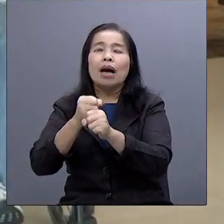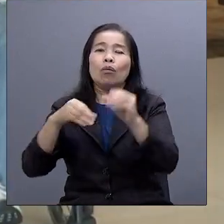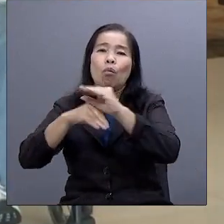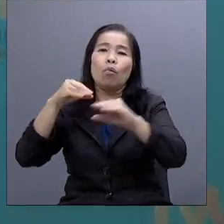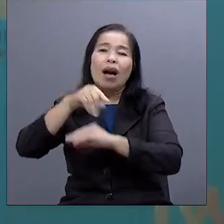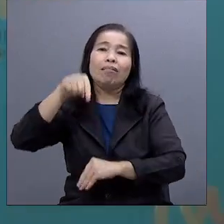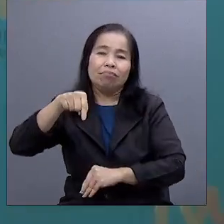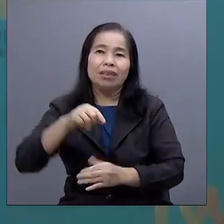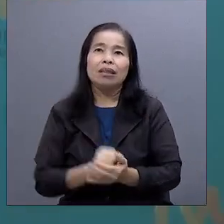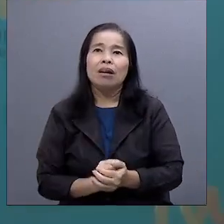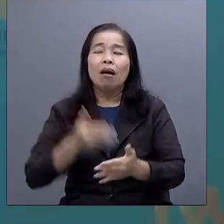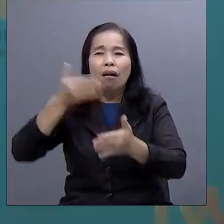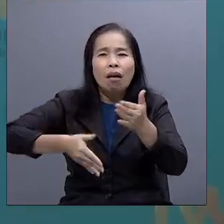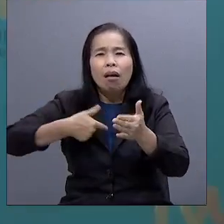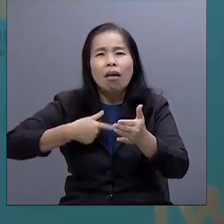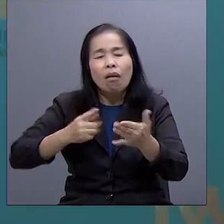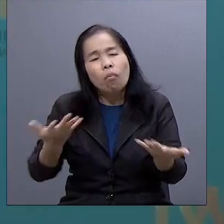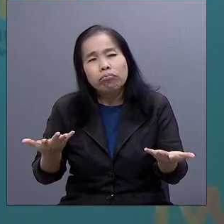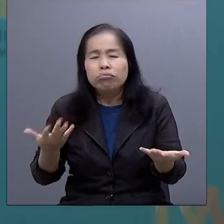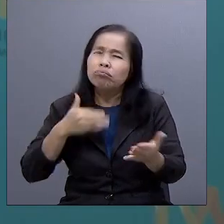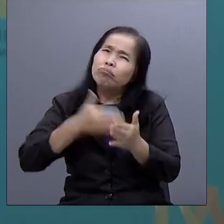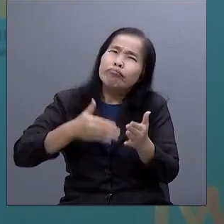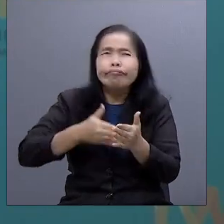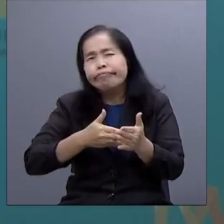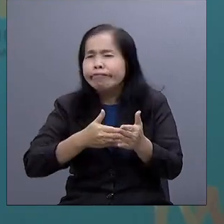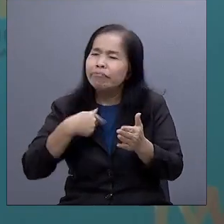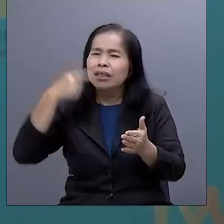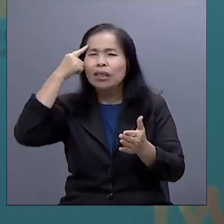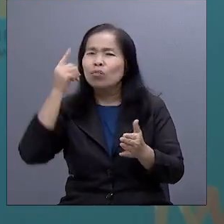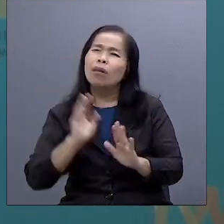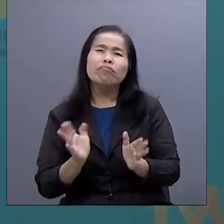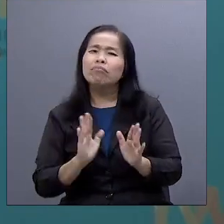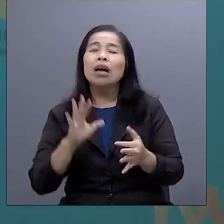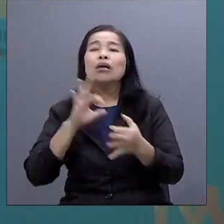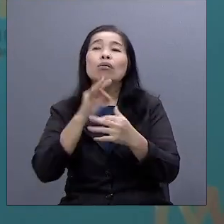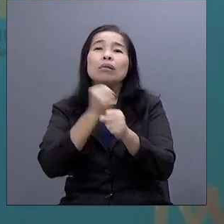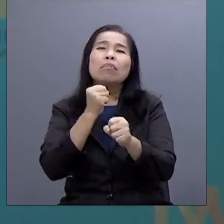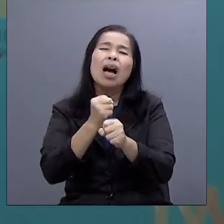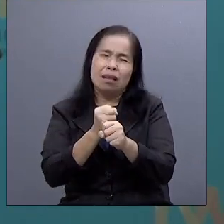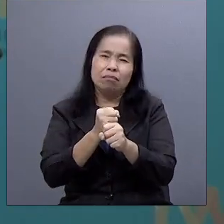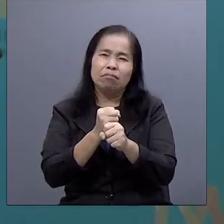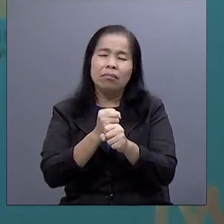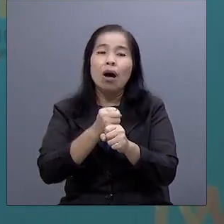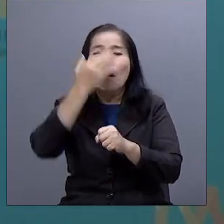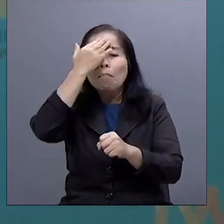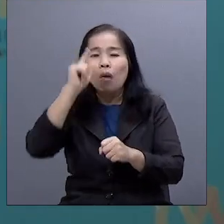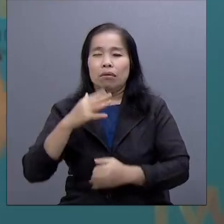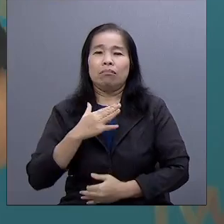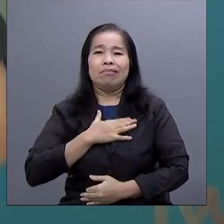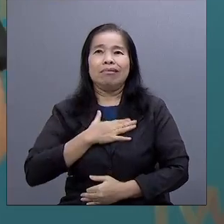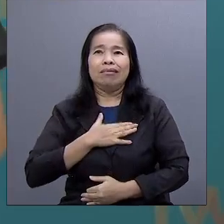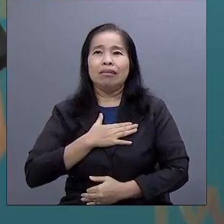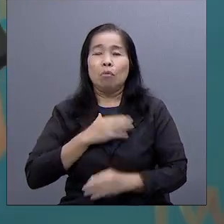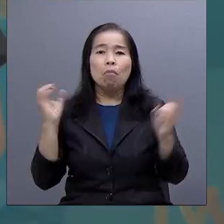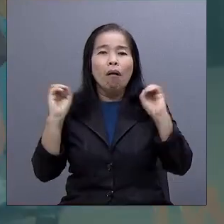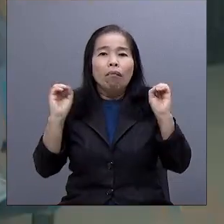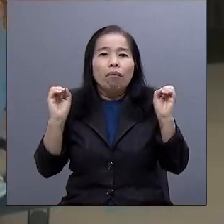ใช่ค่ะุปรศากหนคิดว่า เป็ด้านการทำงาน Tensor อะค่ะ เพระว่าหนู ยัไม่เค